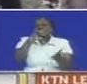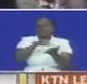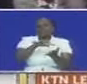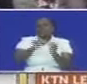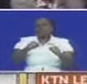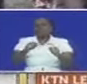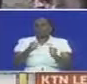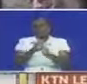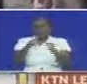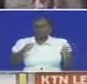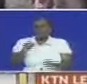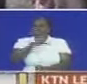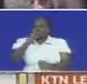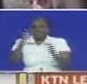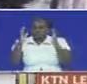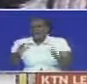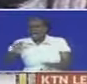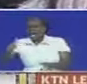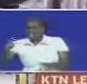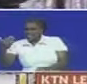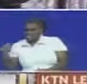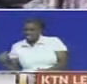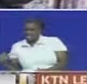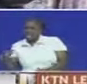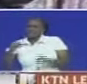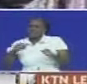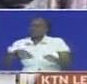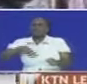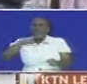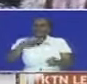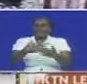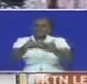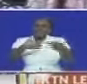kuepukika, tunauliza, je, watoto wengine wangapi zaidi watafariki kabla ya